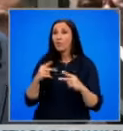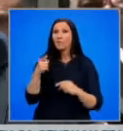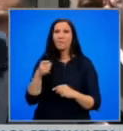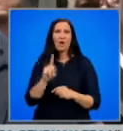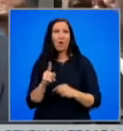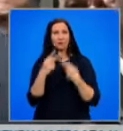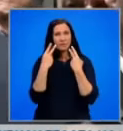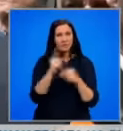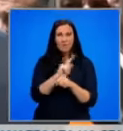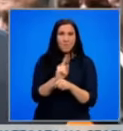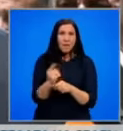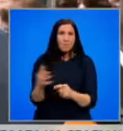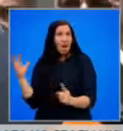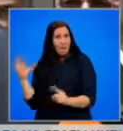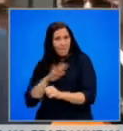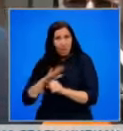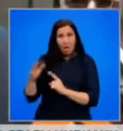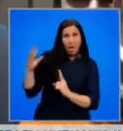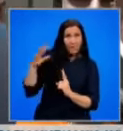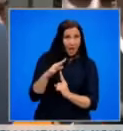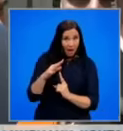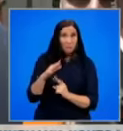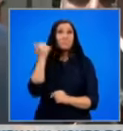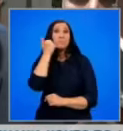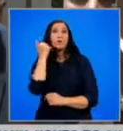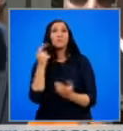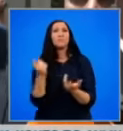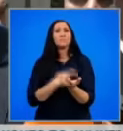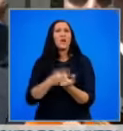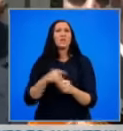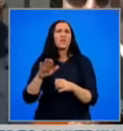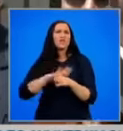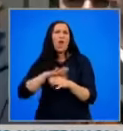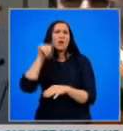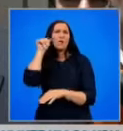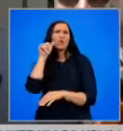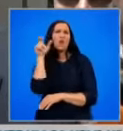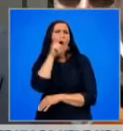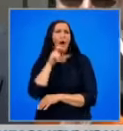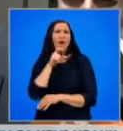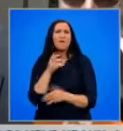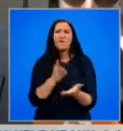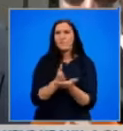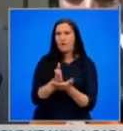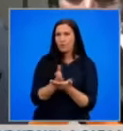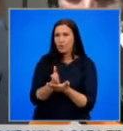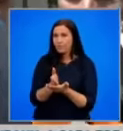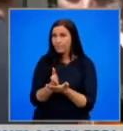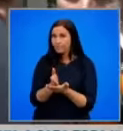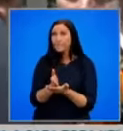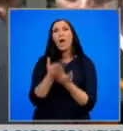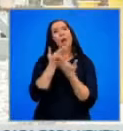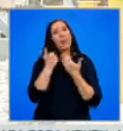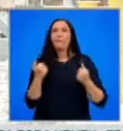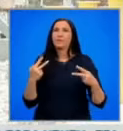се вижда в момента, е безпрецедентна атака. Използва се всякакви черни, жълти, кафяви методи, но